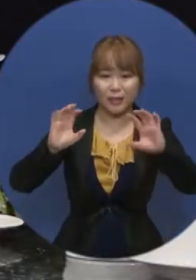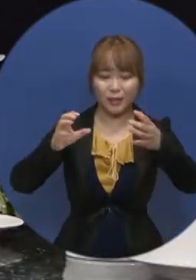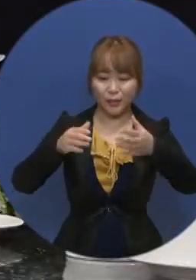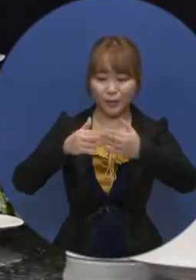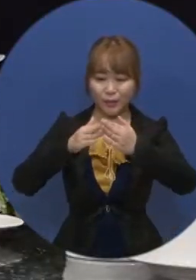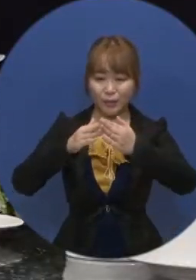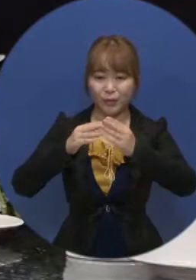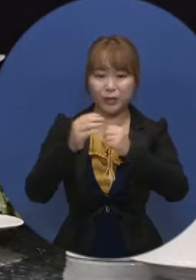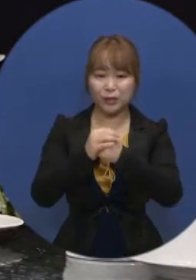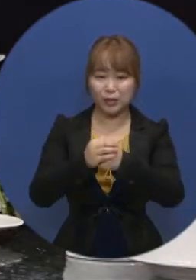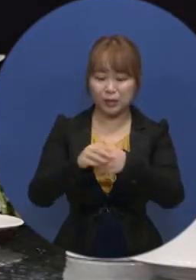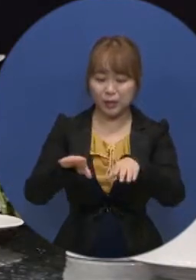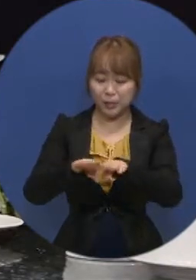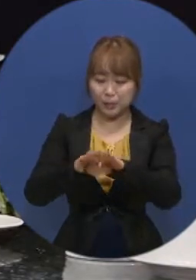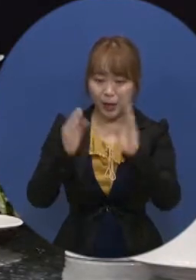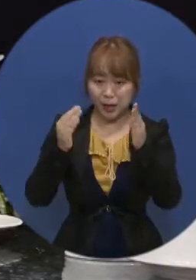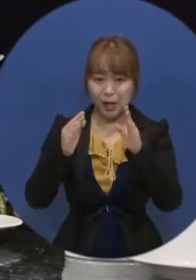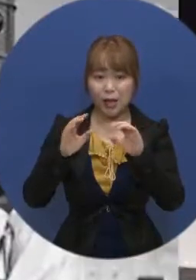개국 기념일에 네네.